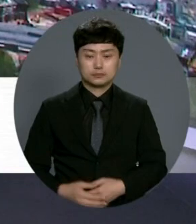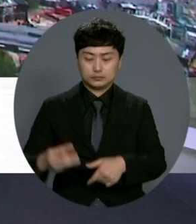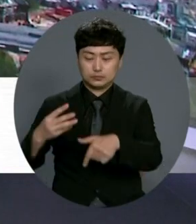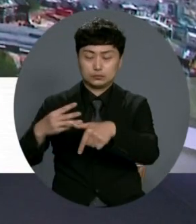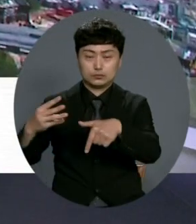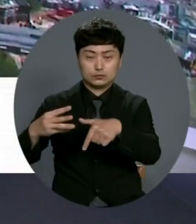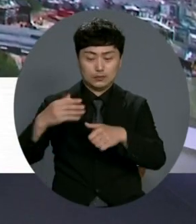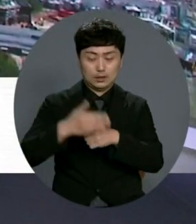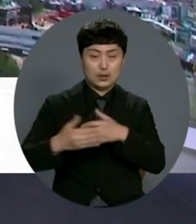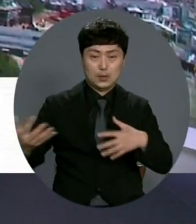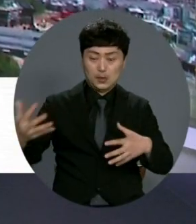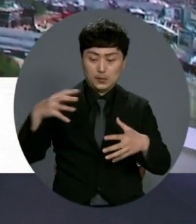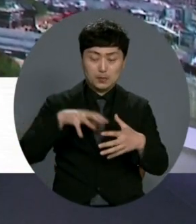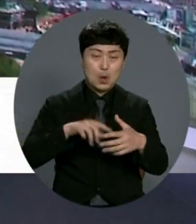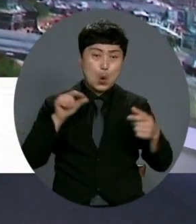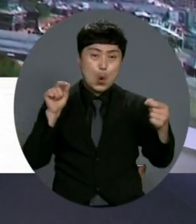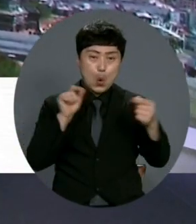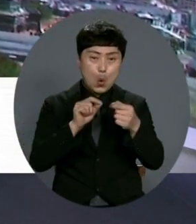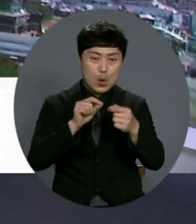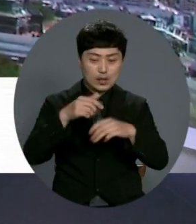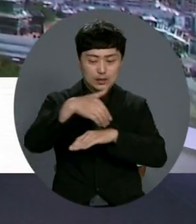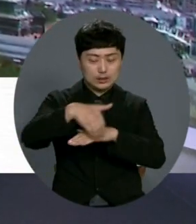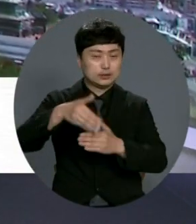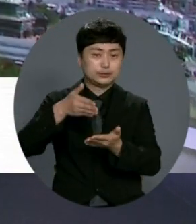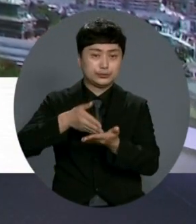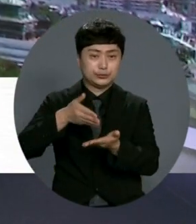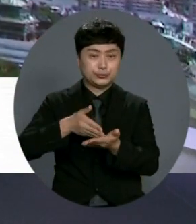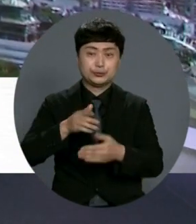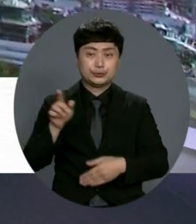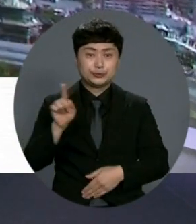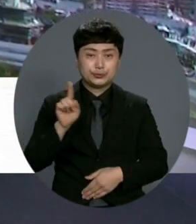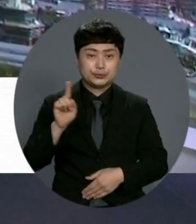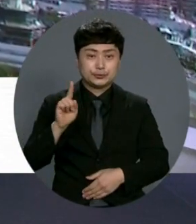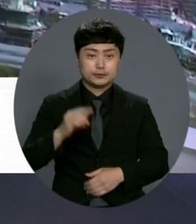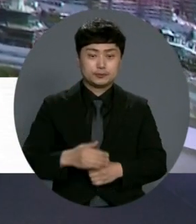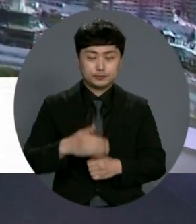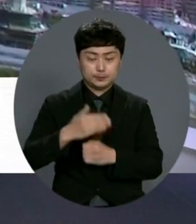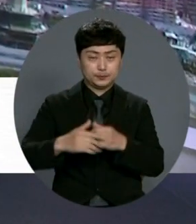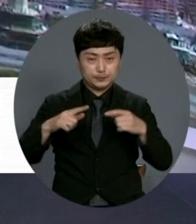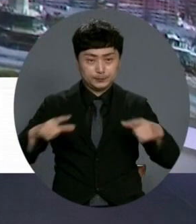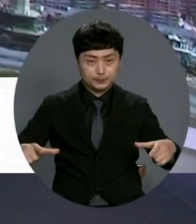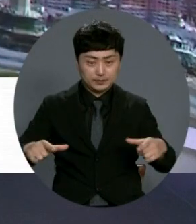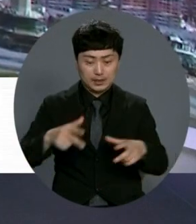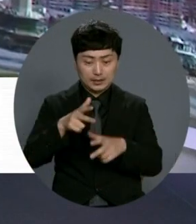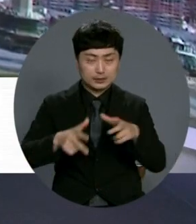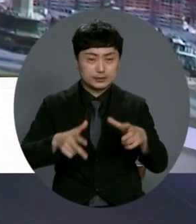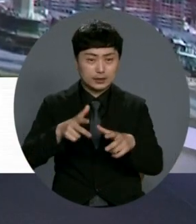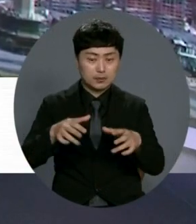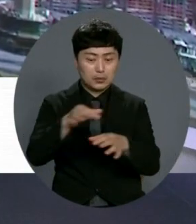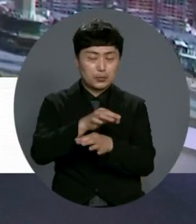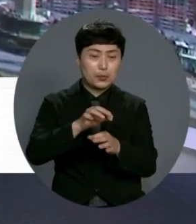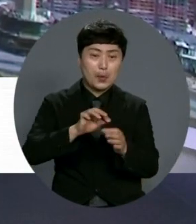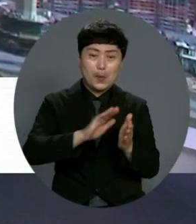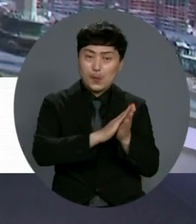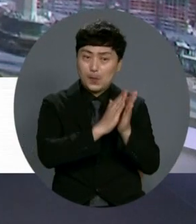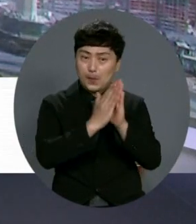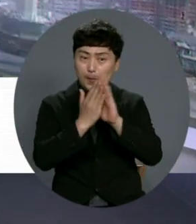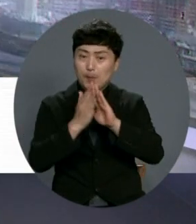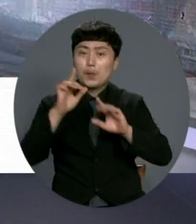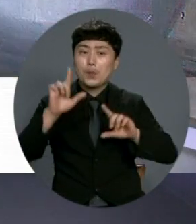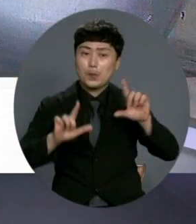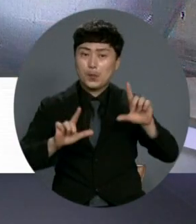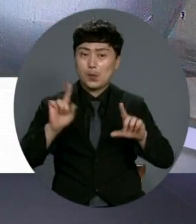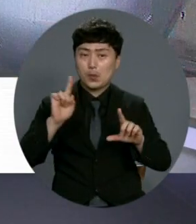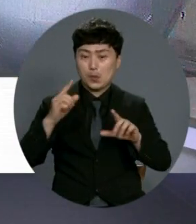군위군의 대구시 편입을 앞두고 마련한 기획 뉴스. 오늘은 대구 산업 지형의 변화를 짚어보겠습니다. 군위 편입으로